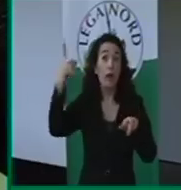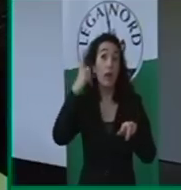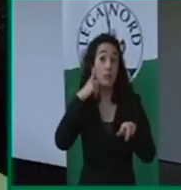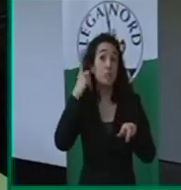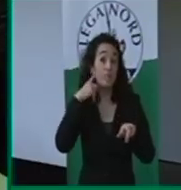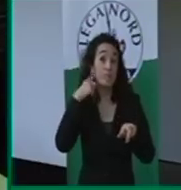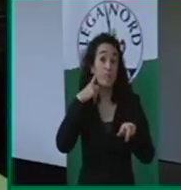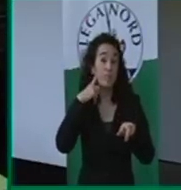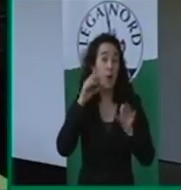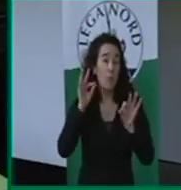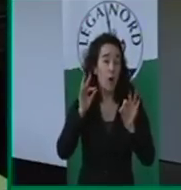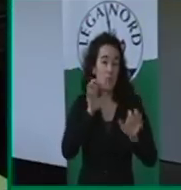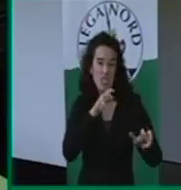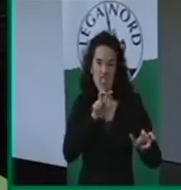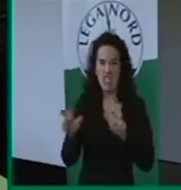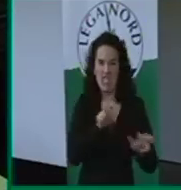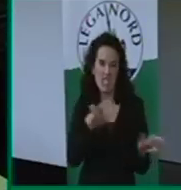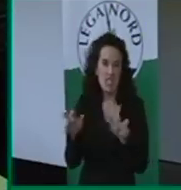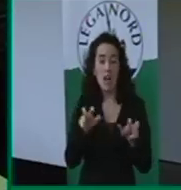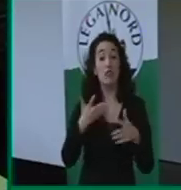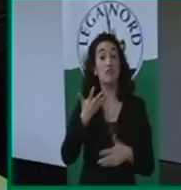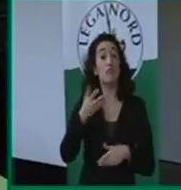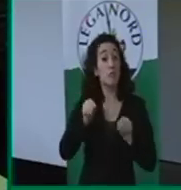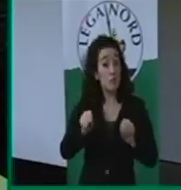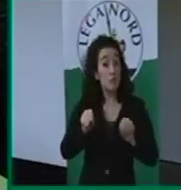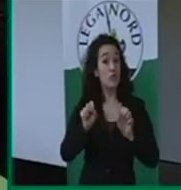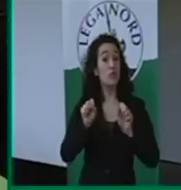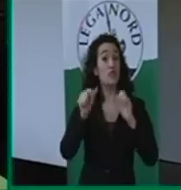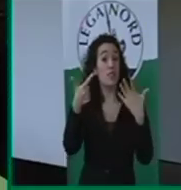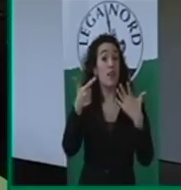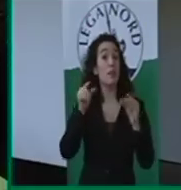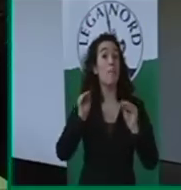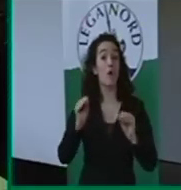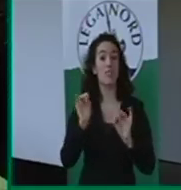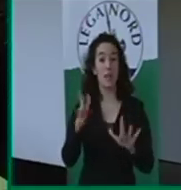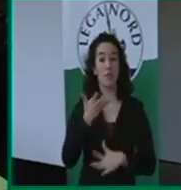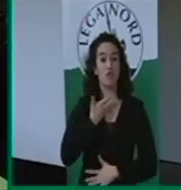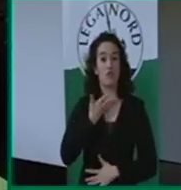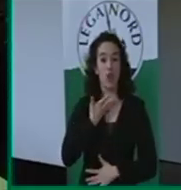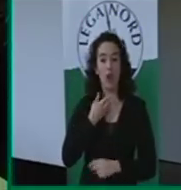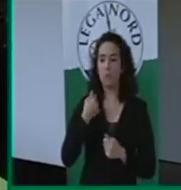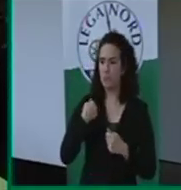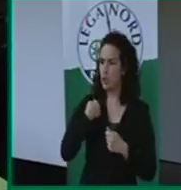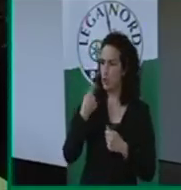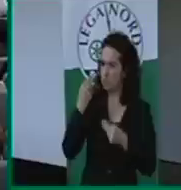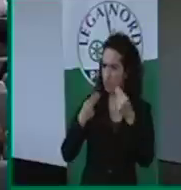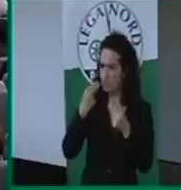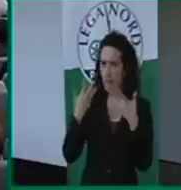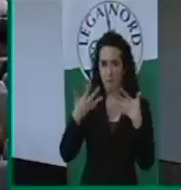megafono così si incazza ci sono 17 posti liberi li ho contati uno per